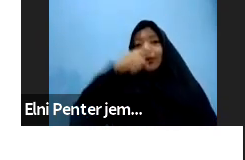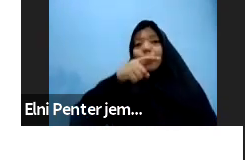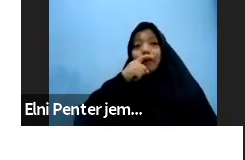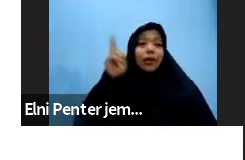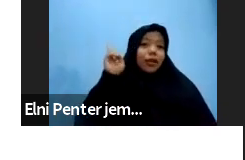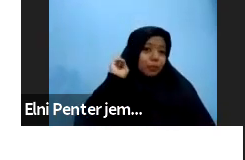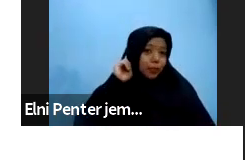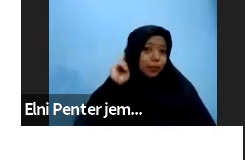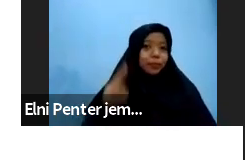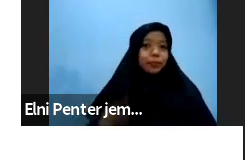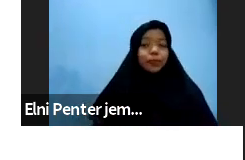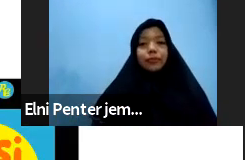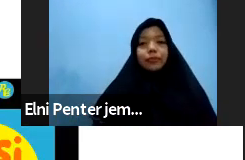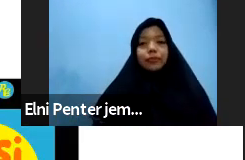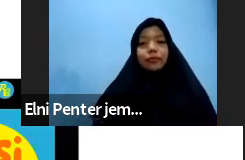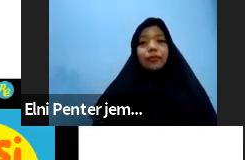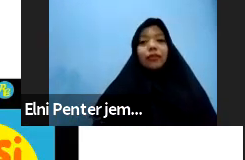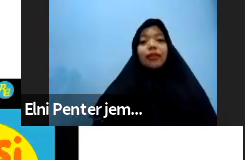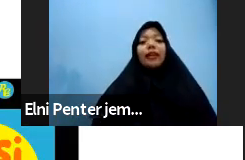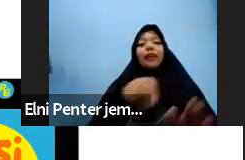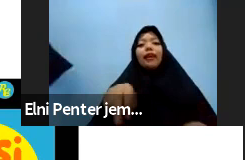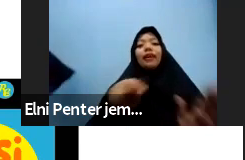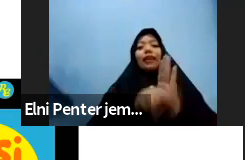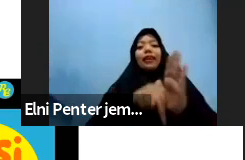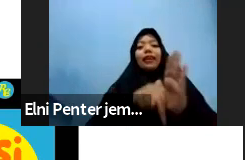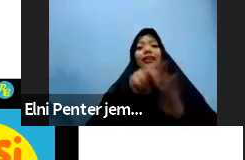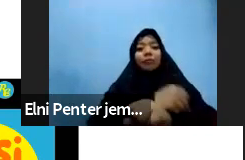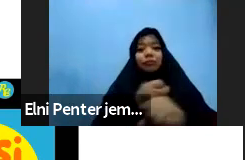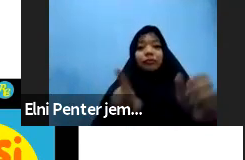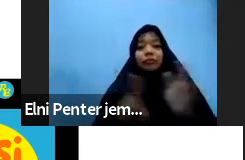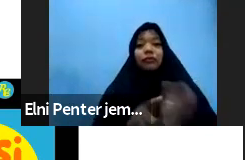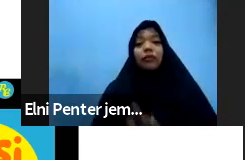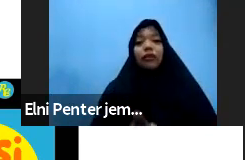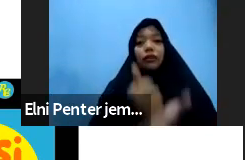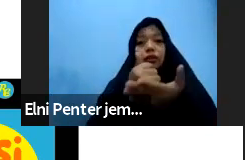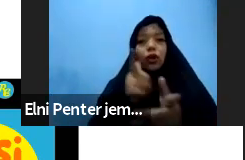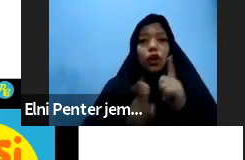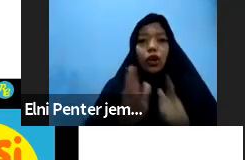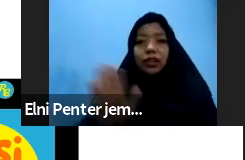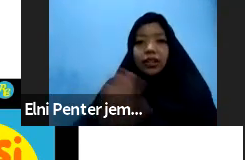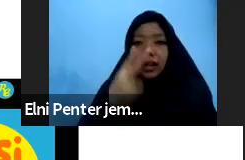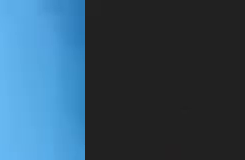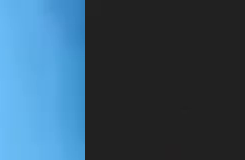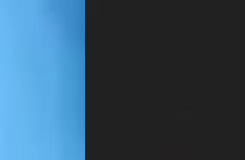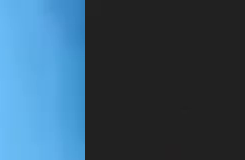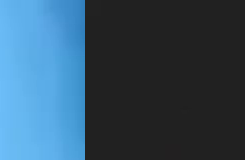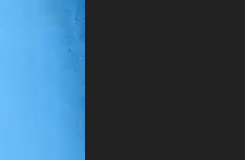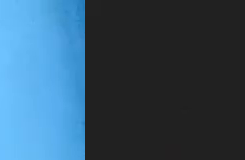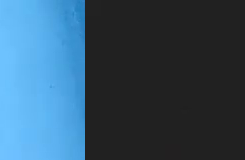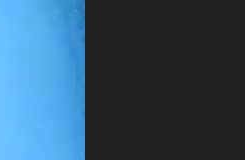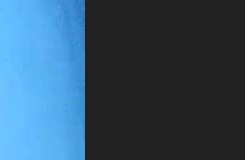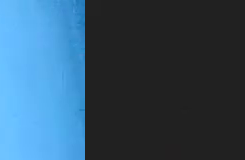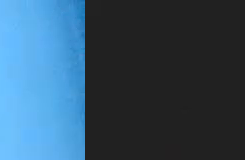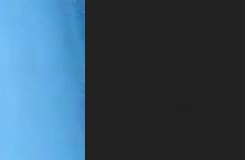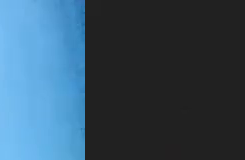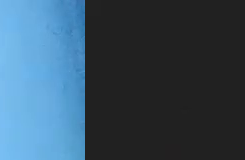coba Ya nanti Mbak dibantu kalau enggak kelihatan ya ini saya coba masuk selamat